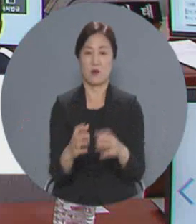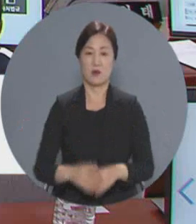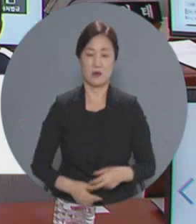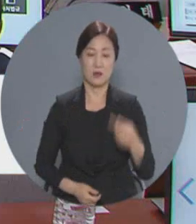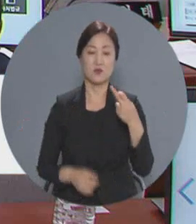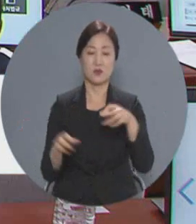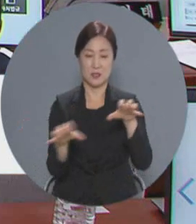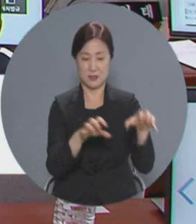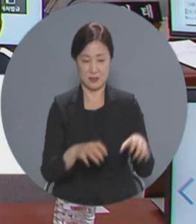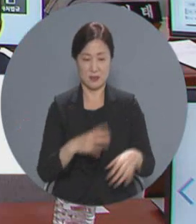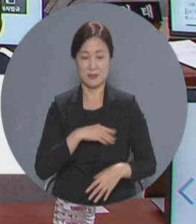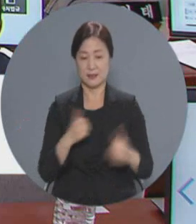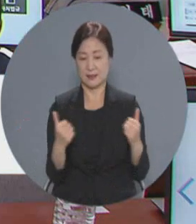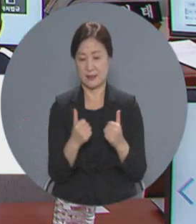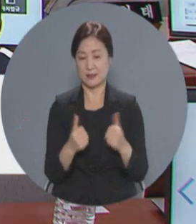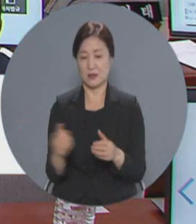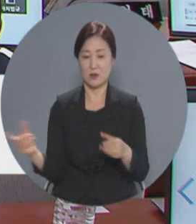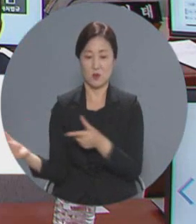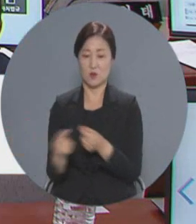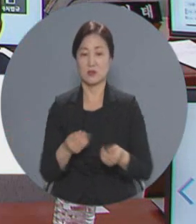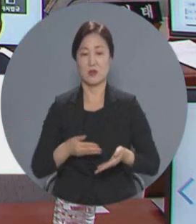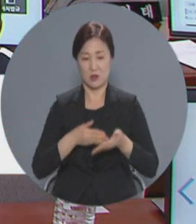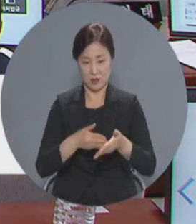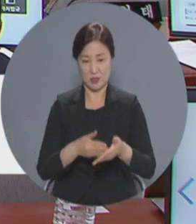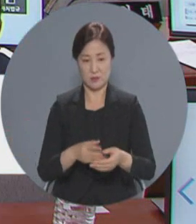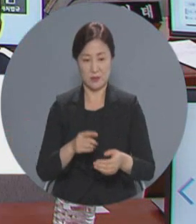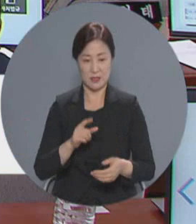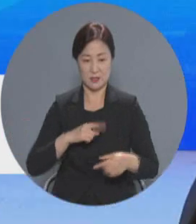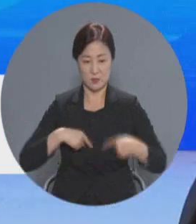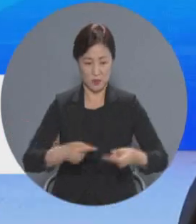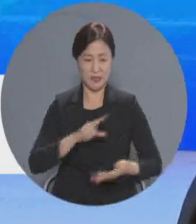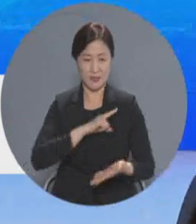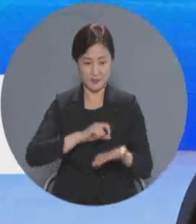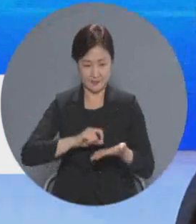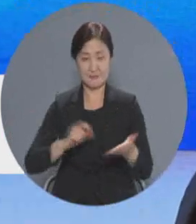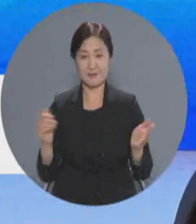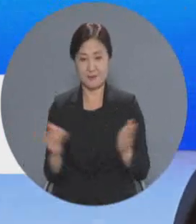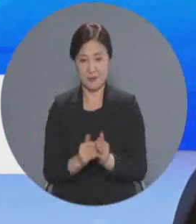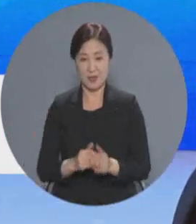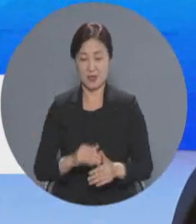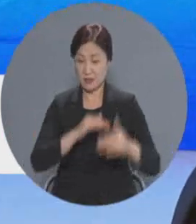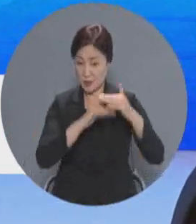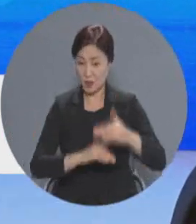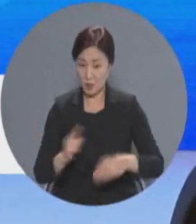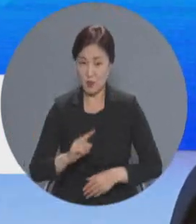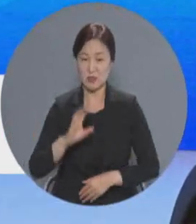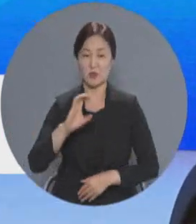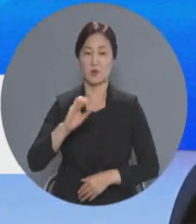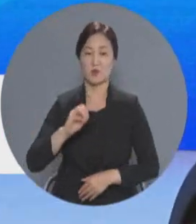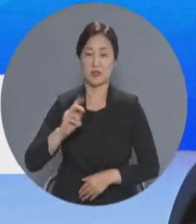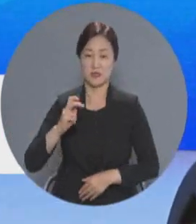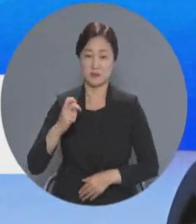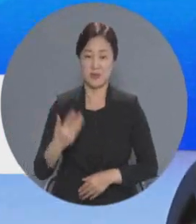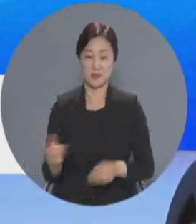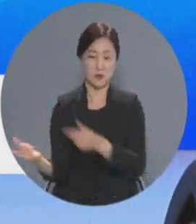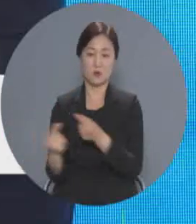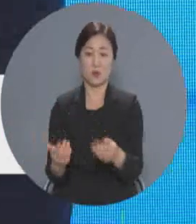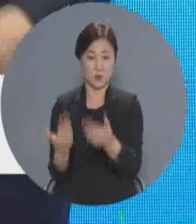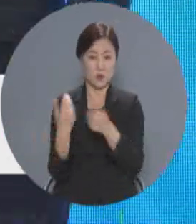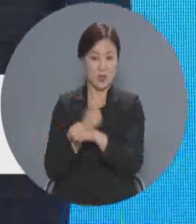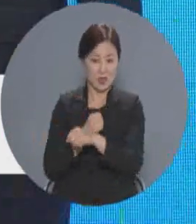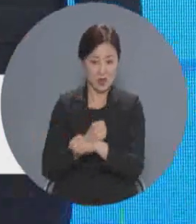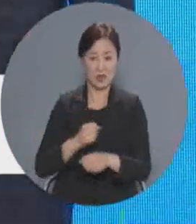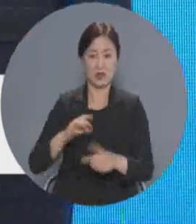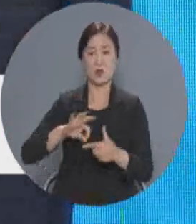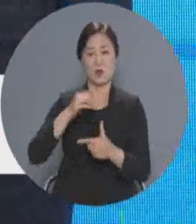시군의회 의장을 만나 공동 건의문 동참 서명을 받았으며 주요 내용은 COP28을 공동 유치해 영호남